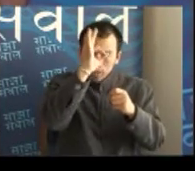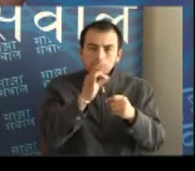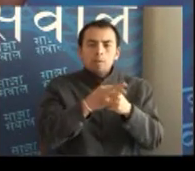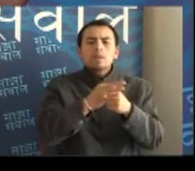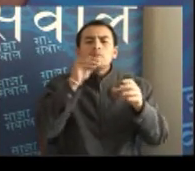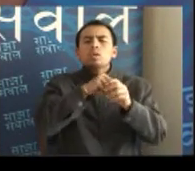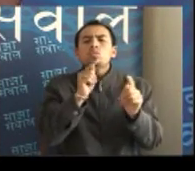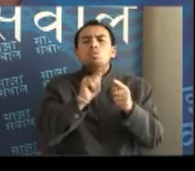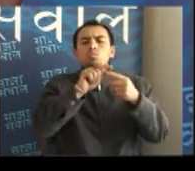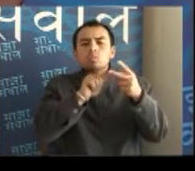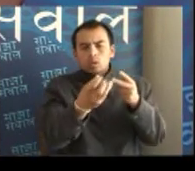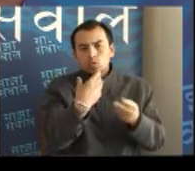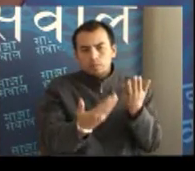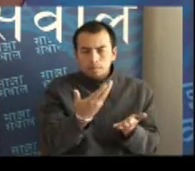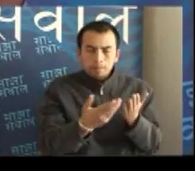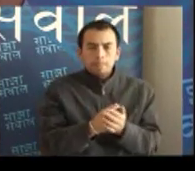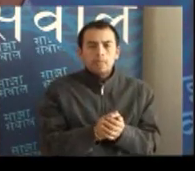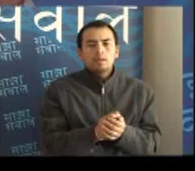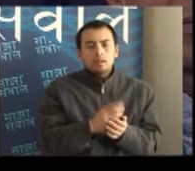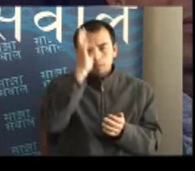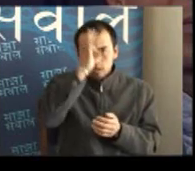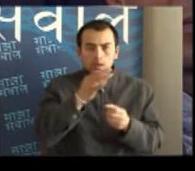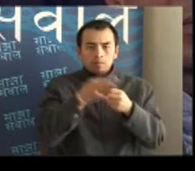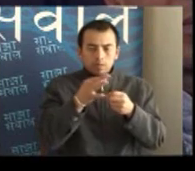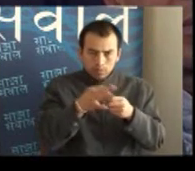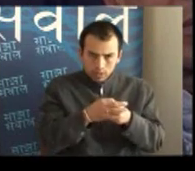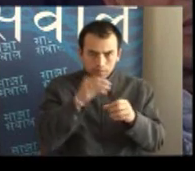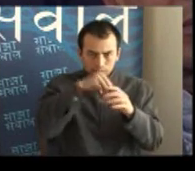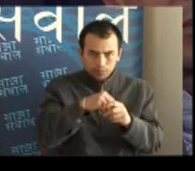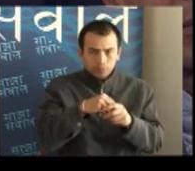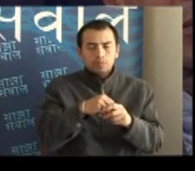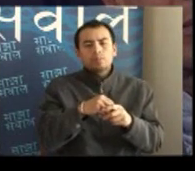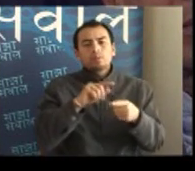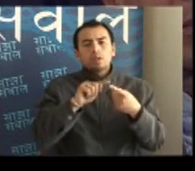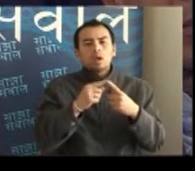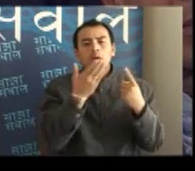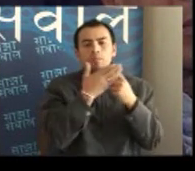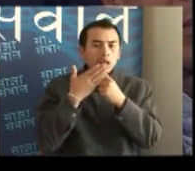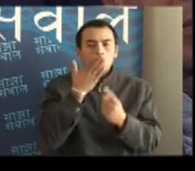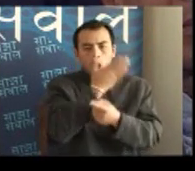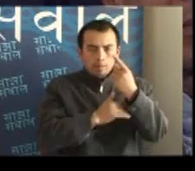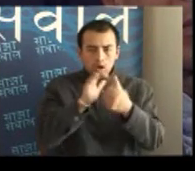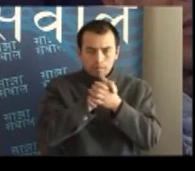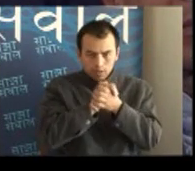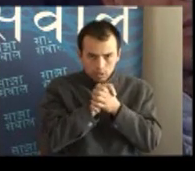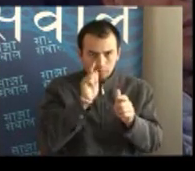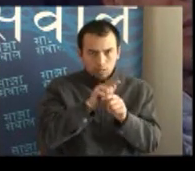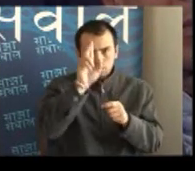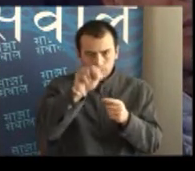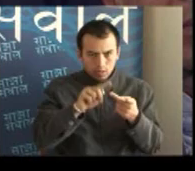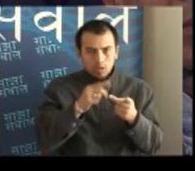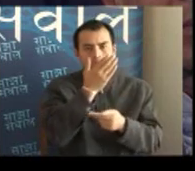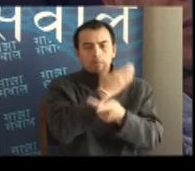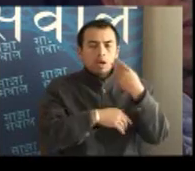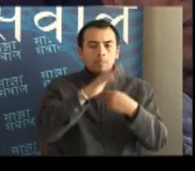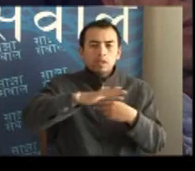चाहिँ के हुनुपर्छ एकदम संक्षेपमा भनिदिनुहोस् त। विशेष व्यवस्था अन्तर्गत चाहिँ खास गरेर चाहिँ विद्यालय अपाङ्गता मैत्री हुनु पऱ्यो।